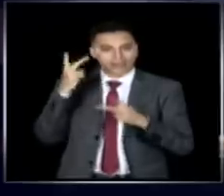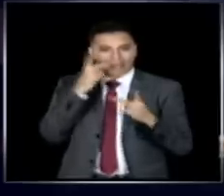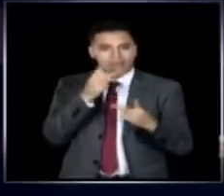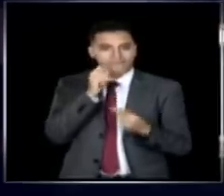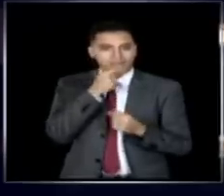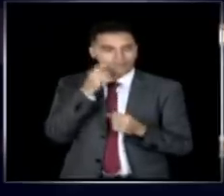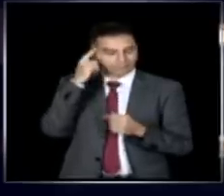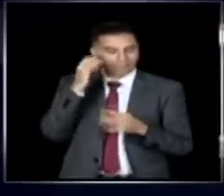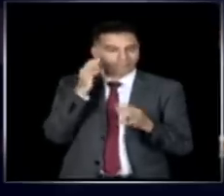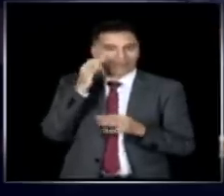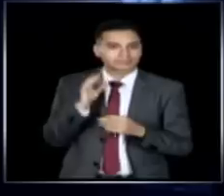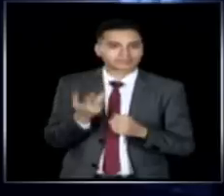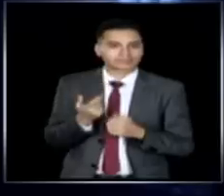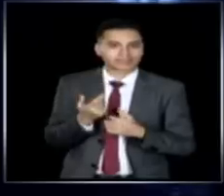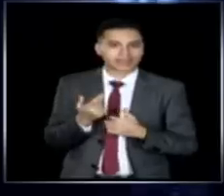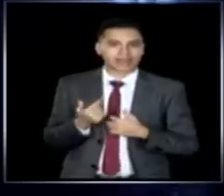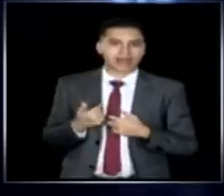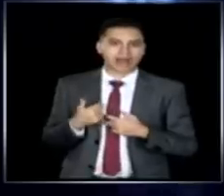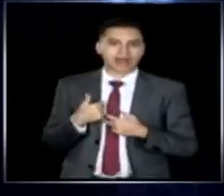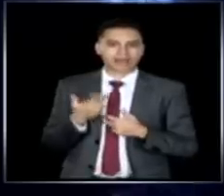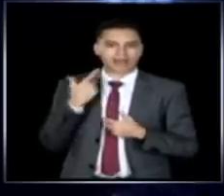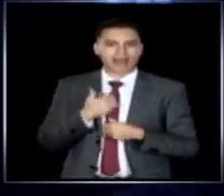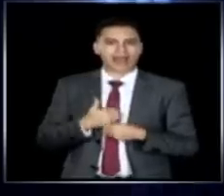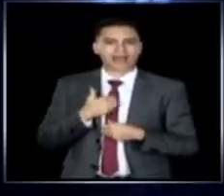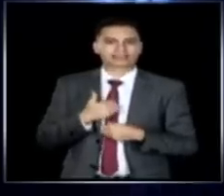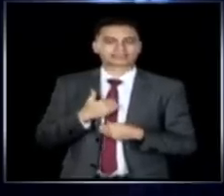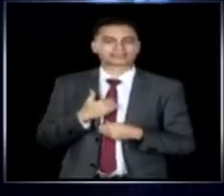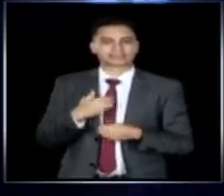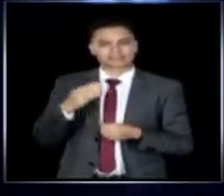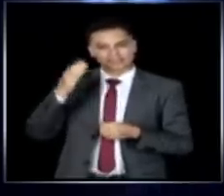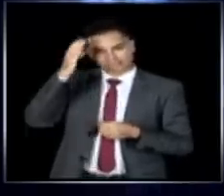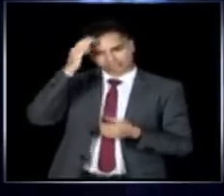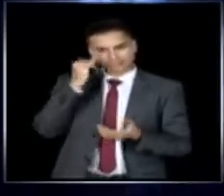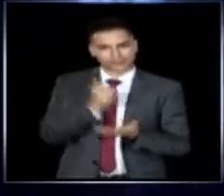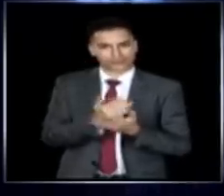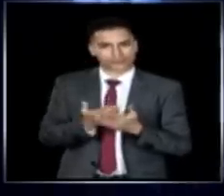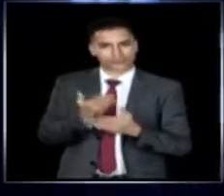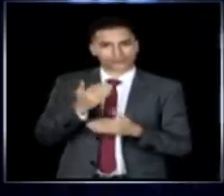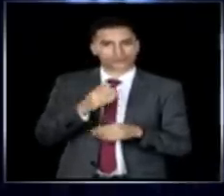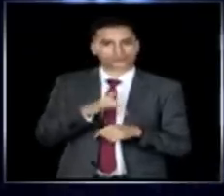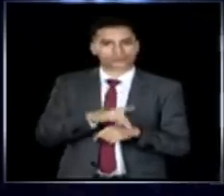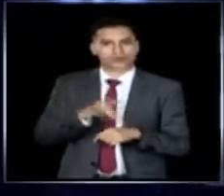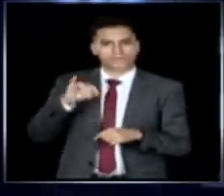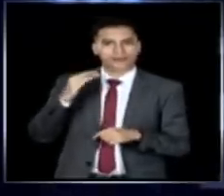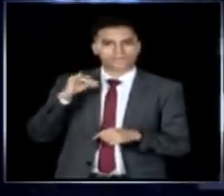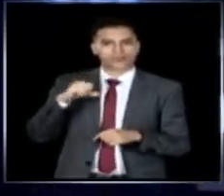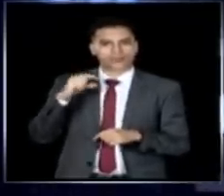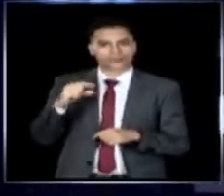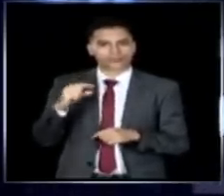إمتى أو فكرت فيه إزاي؟ بصراحة حسيت إن العميد خصوصاً دكتور محمود المتيني اللي دلوقتي بقى رئيس الجامعة،